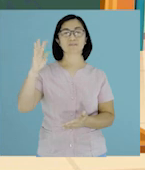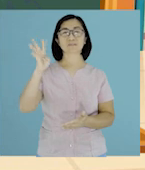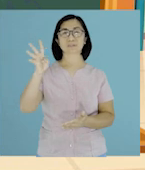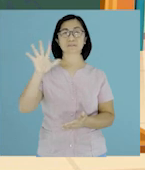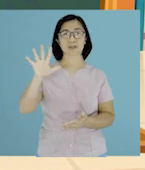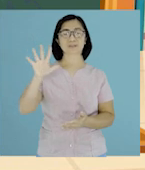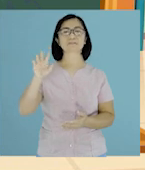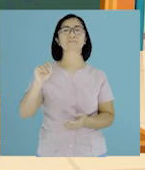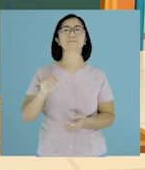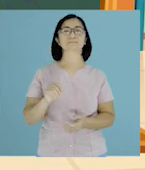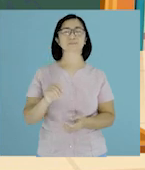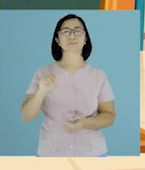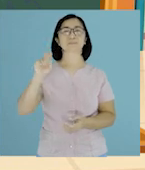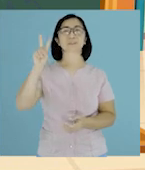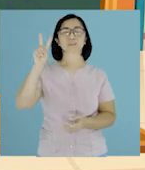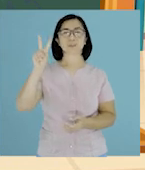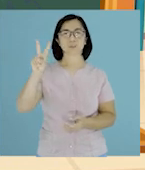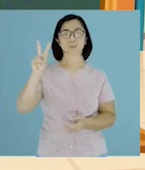3,245,